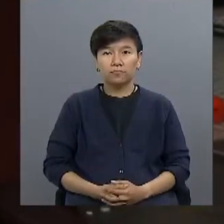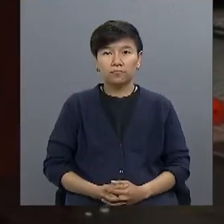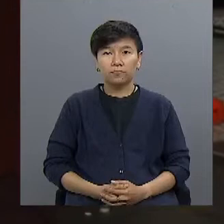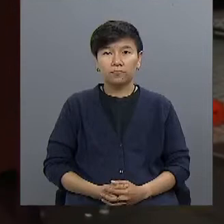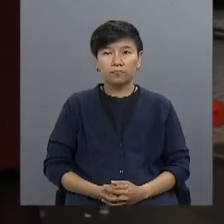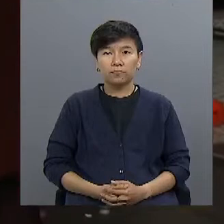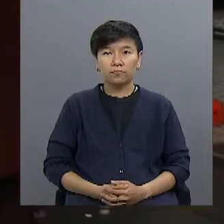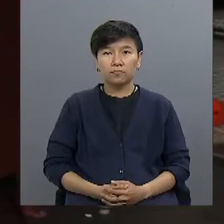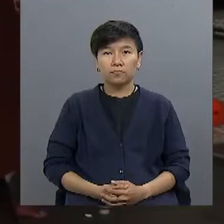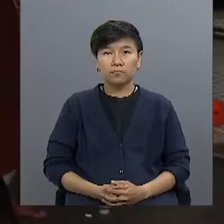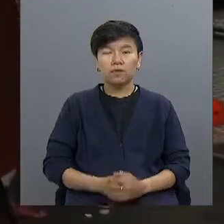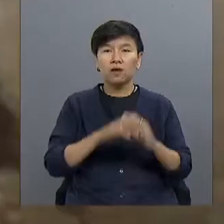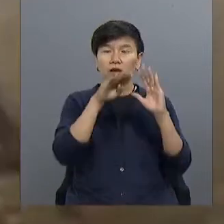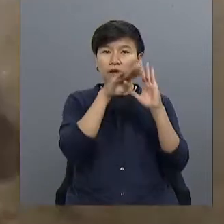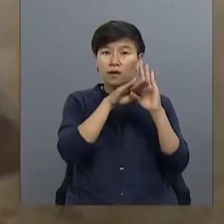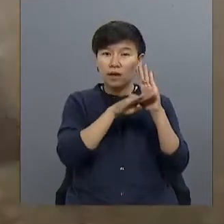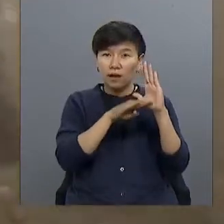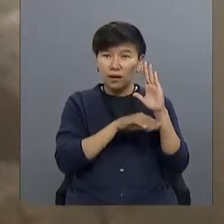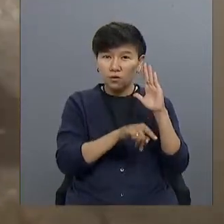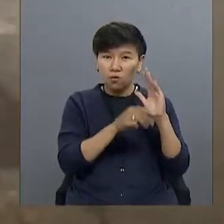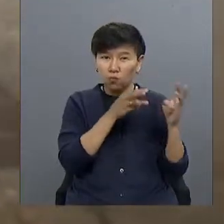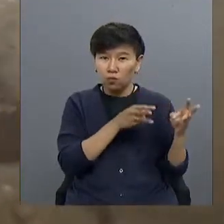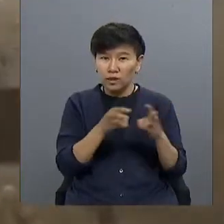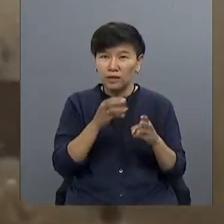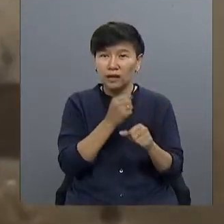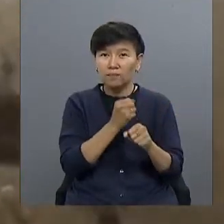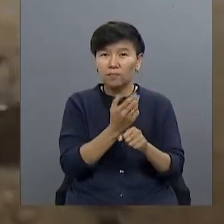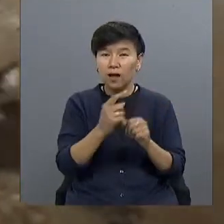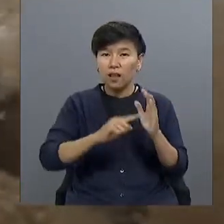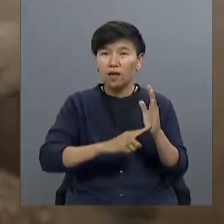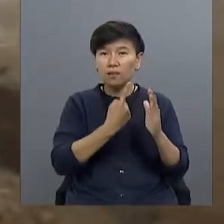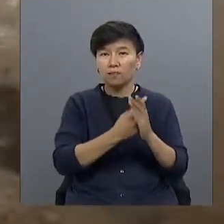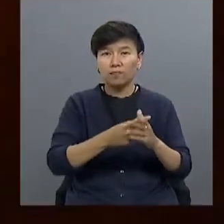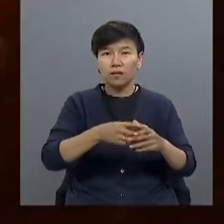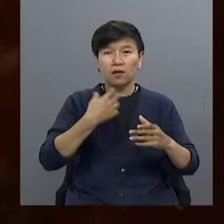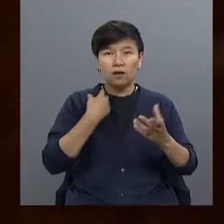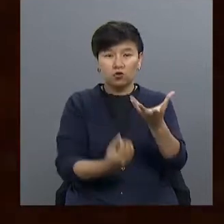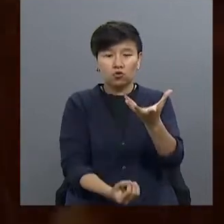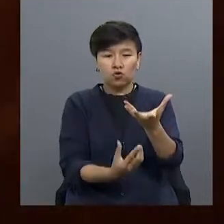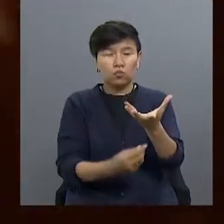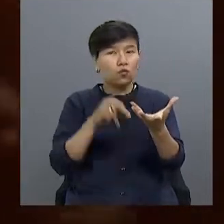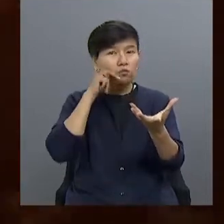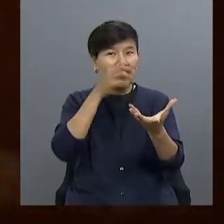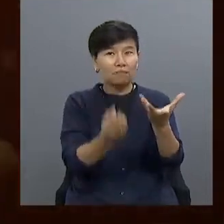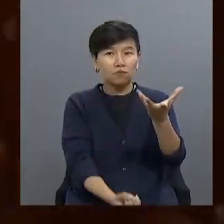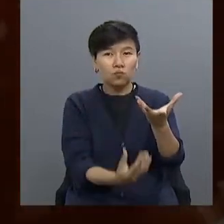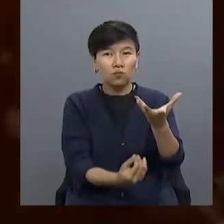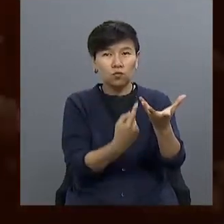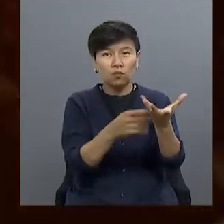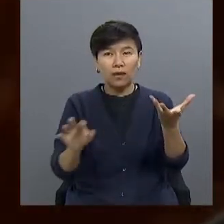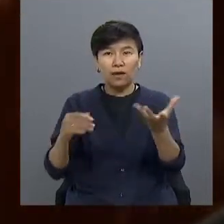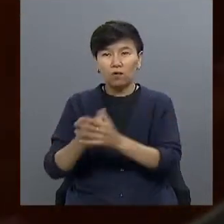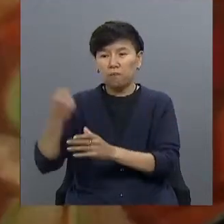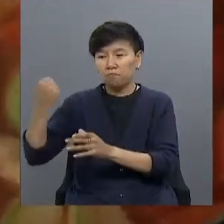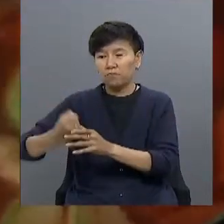้ซึ่งขั้นตอนการทำแกงส้มเขมรเริ่มจากการตั้งน้ำให้พอเดือดจากนั้นใส่พริกแกงส้มคนให้ละล